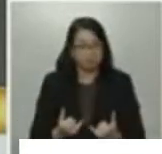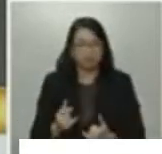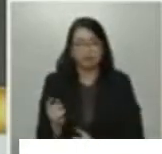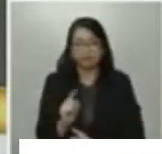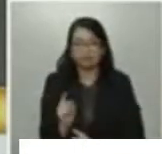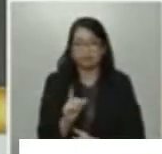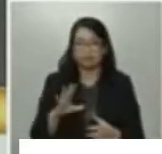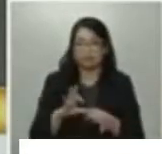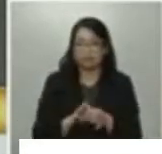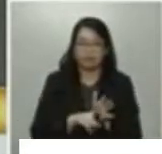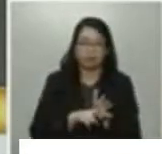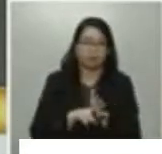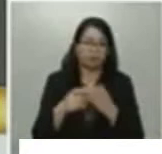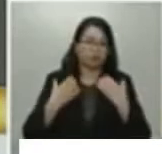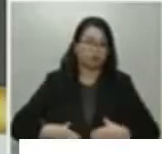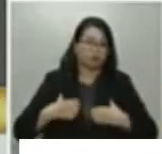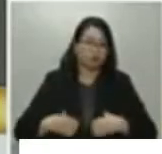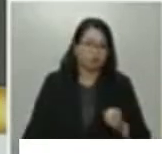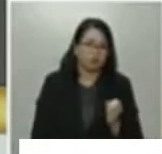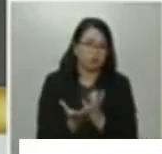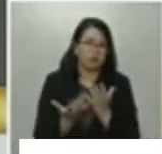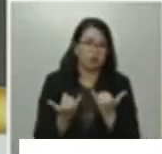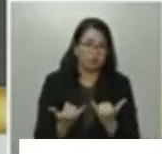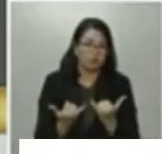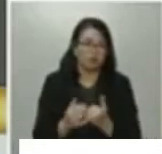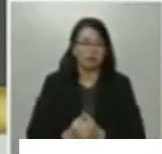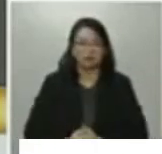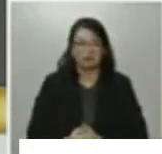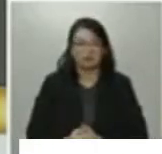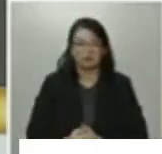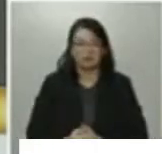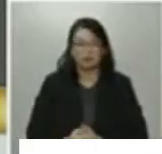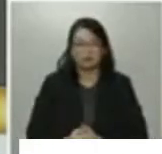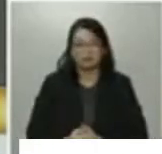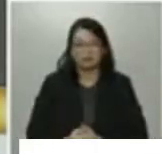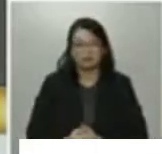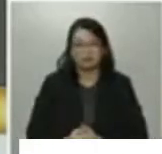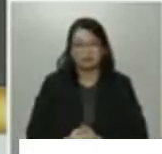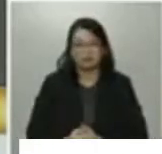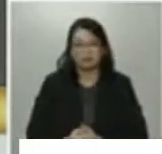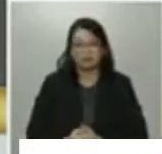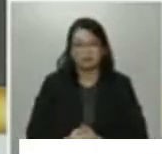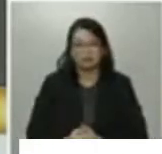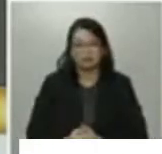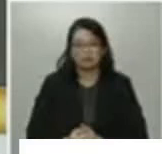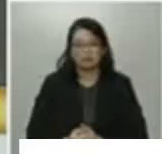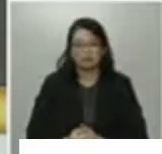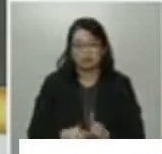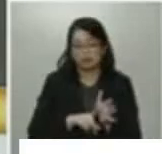เกี่ยวกับเชื้อโคโรนาไวรัสสายพันธุ์ใหม่ตัวนี้ก็คือเป็นโคโรนาไวรัส